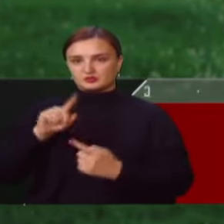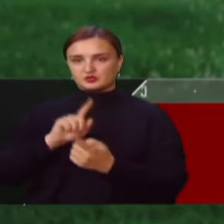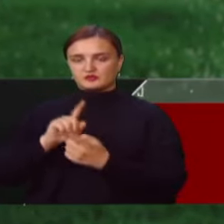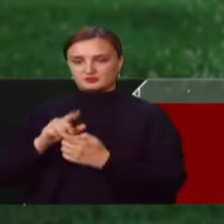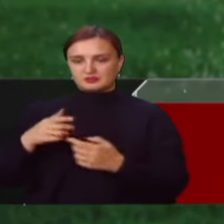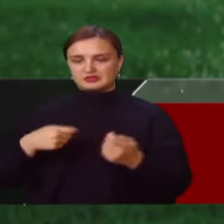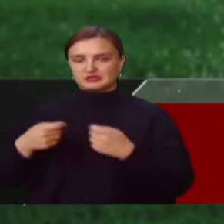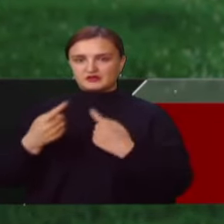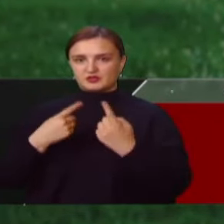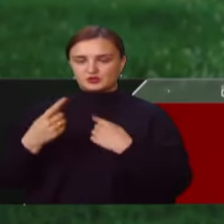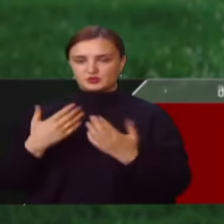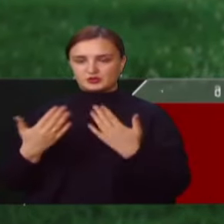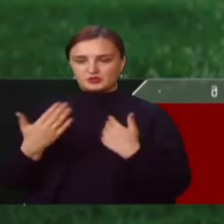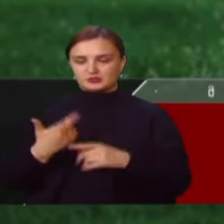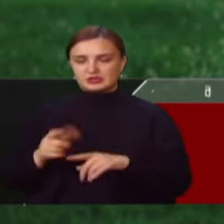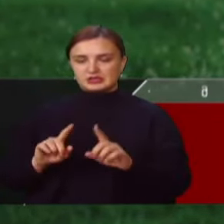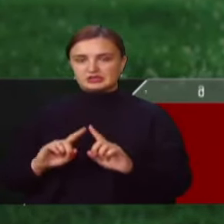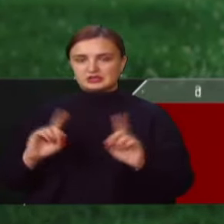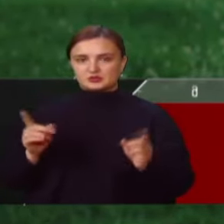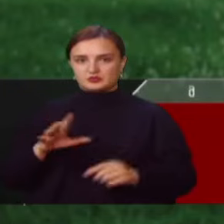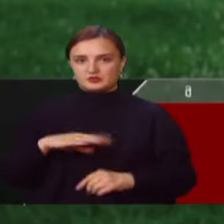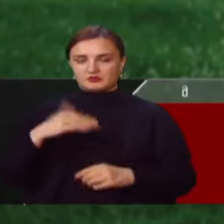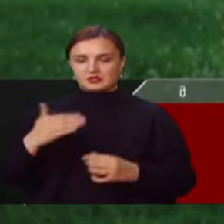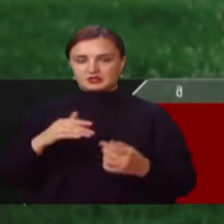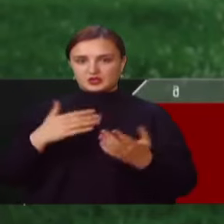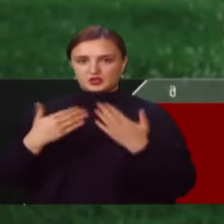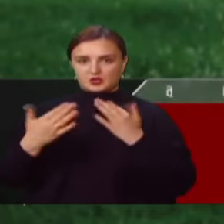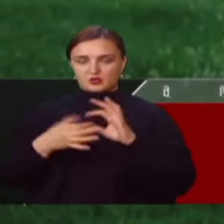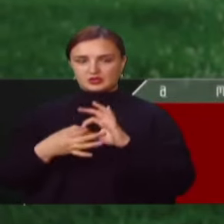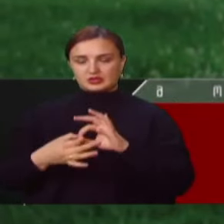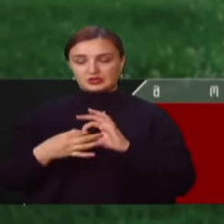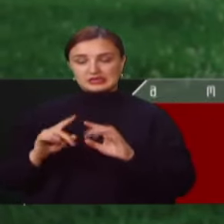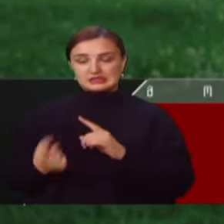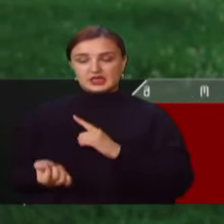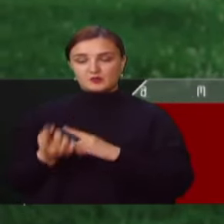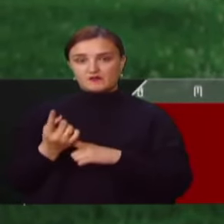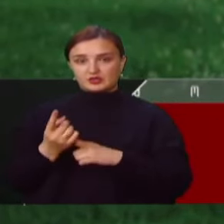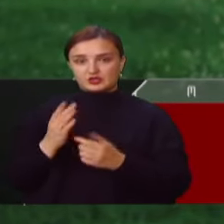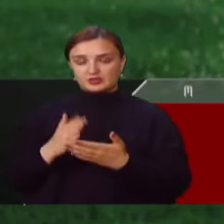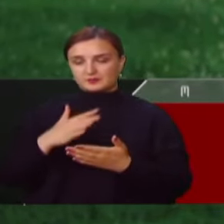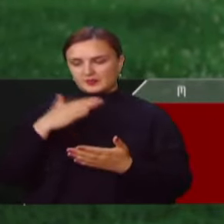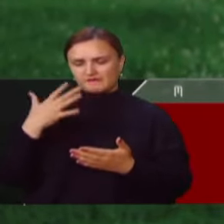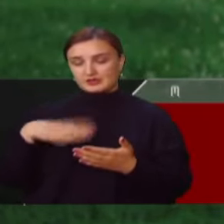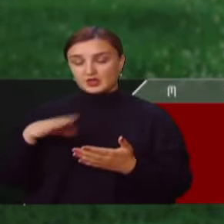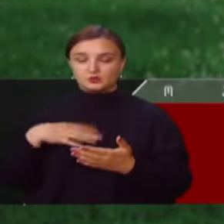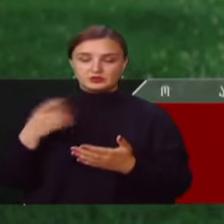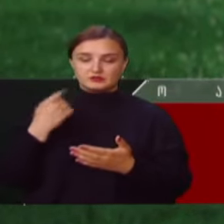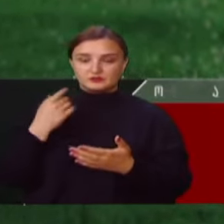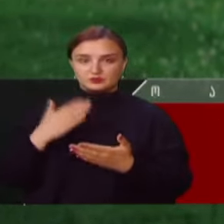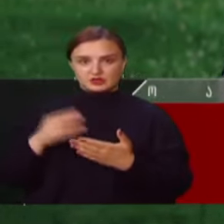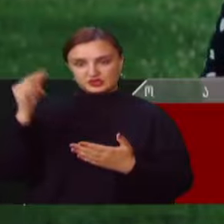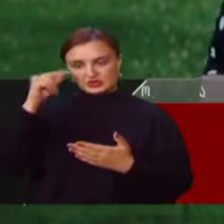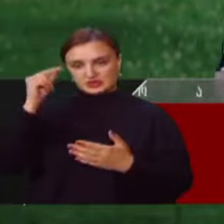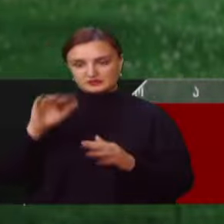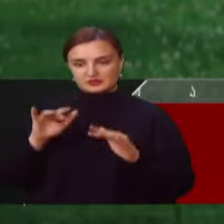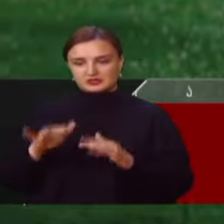სავაჭრო ურთიერთობები, ასე რომ ძალიან გასაოცარი იყო მათთან კონტაქტი. მე რაც აღმოვაჩინე არის ის, რომ ჯერ კიდევ ბევრი ქართული ღვინოა შესასწავლი.